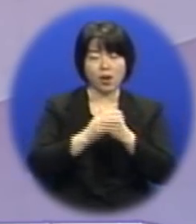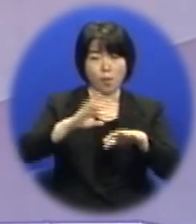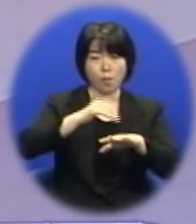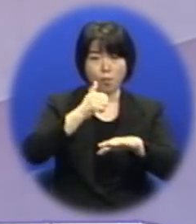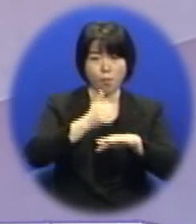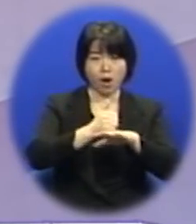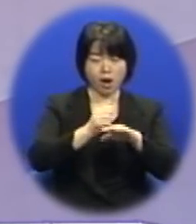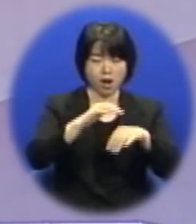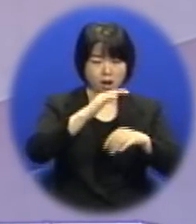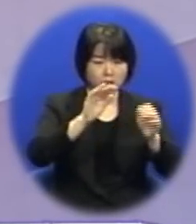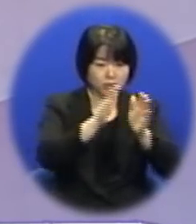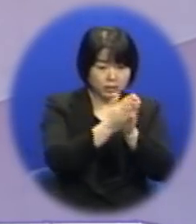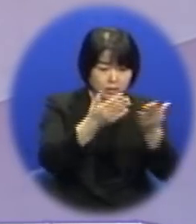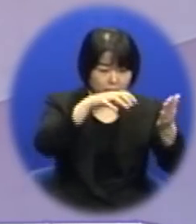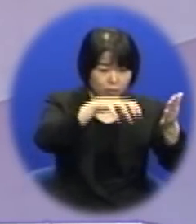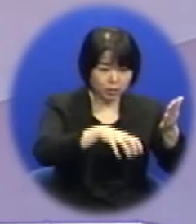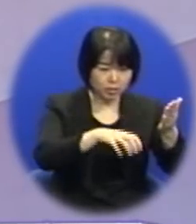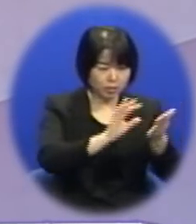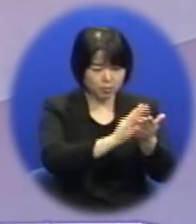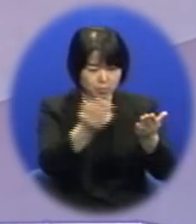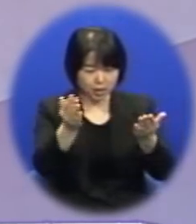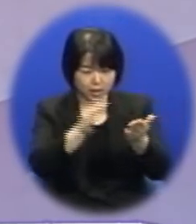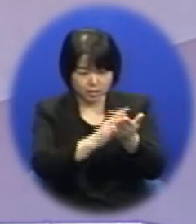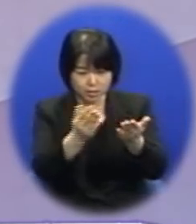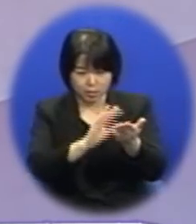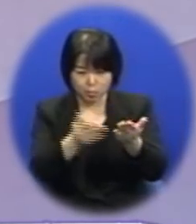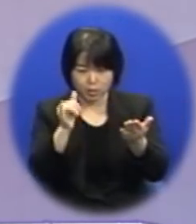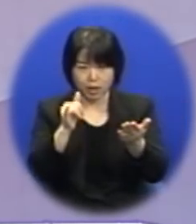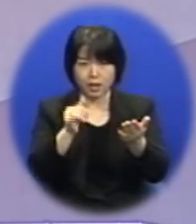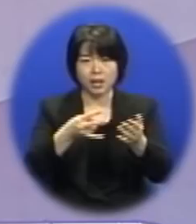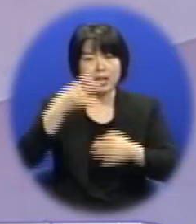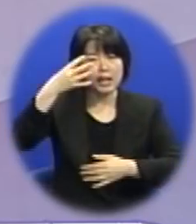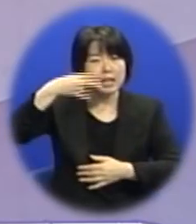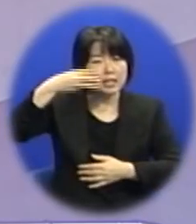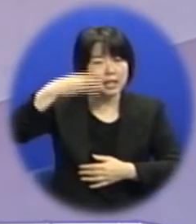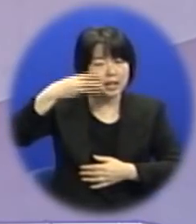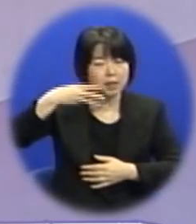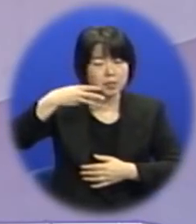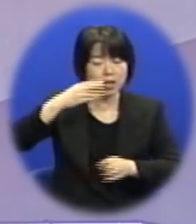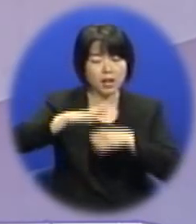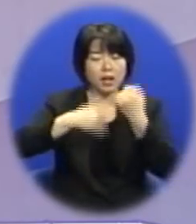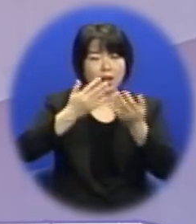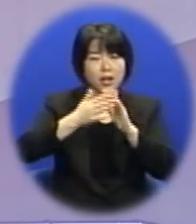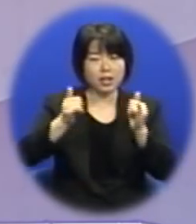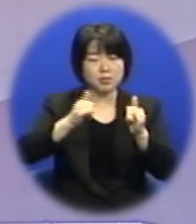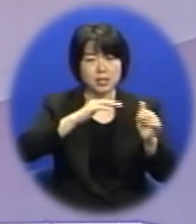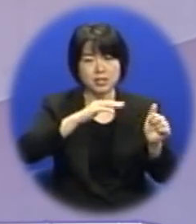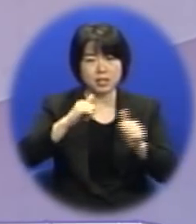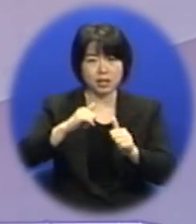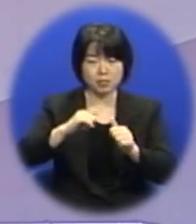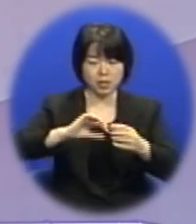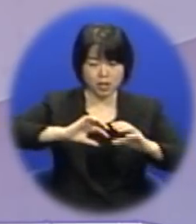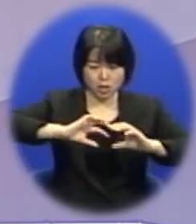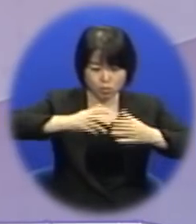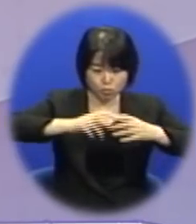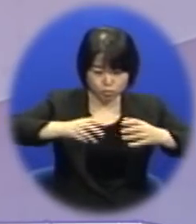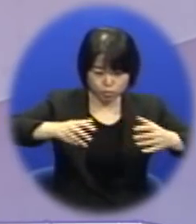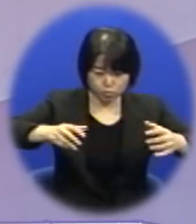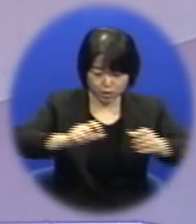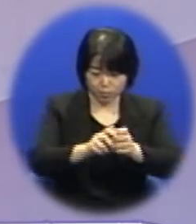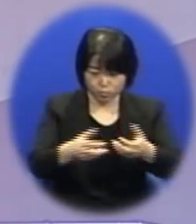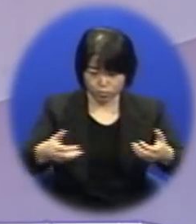보다가 예레미야 선지자의 두루마리를 발견해요. 그래서 그 두루마리를 이렇게 펼쳐서